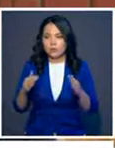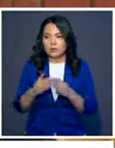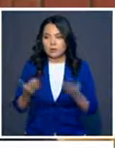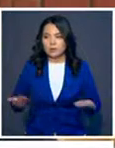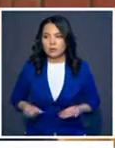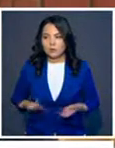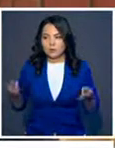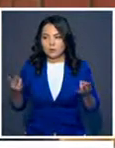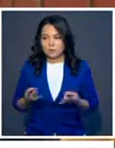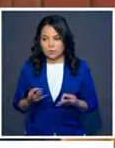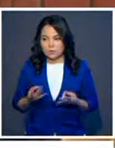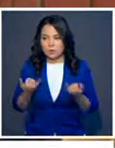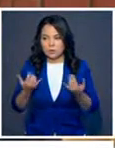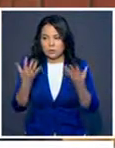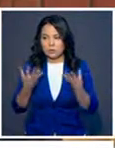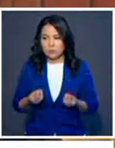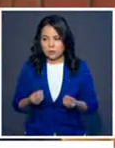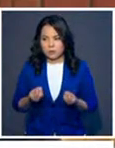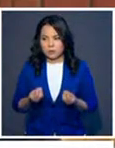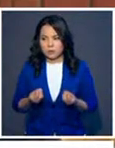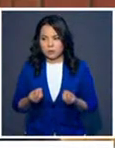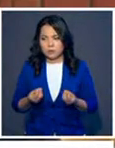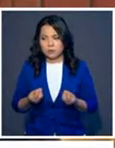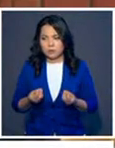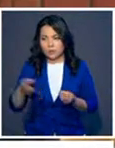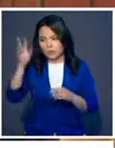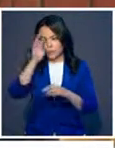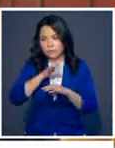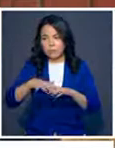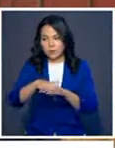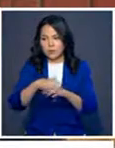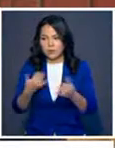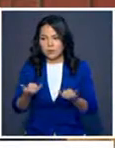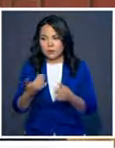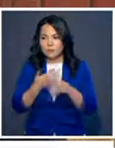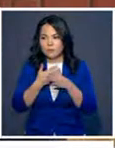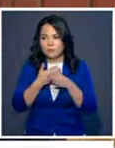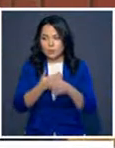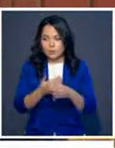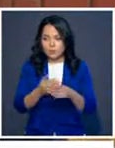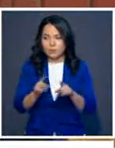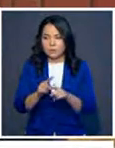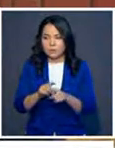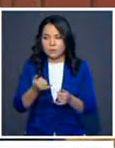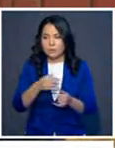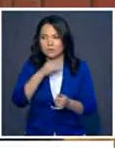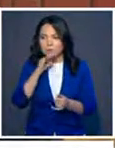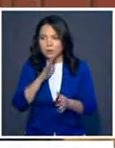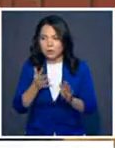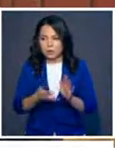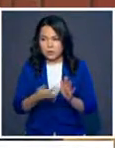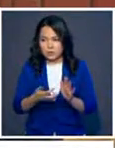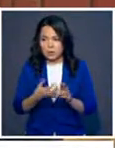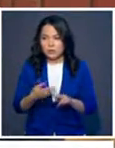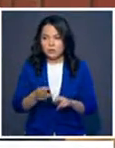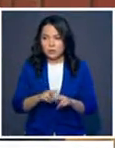отыр. Енді бүгін күнге бізде мына мемлекет тарапында езілігінде мұндай пәтерлер болмағандықтан